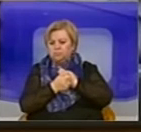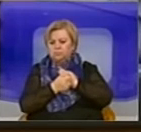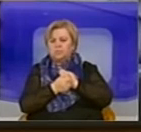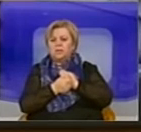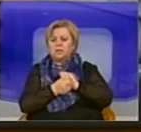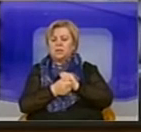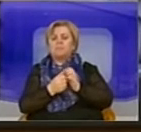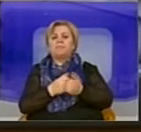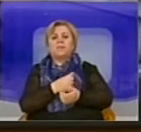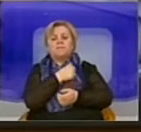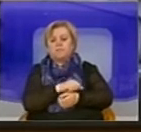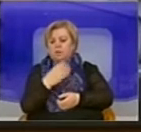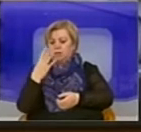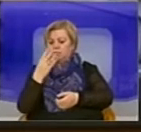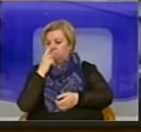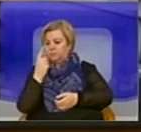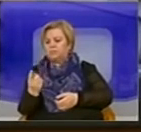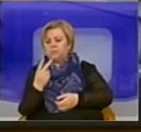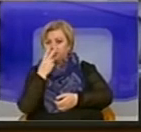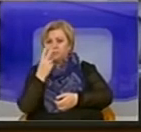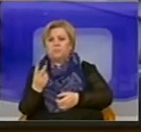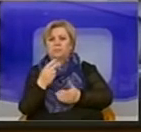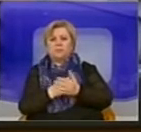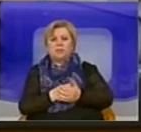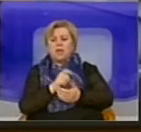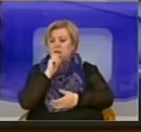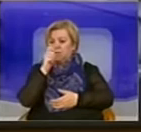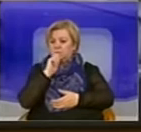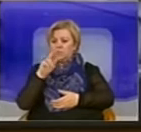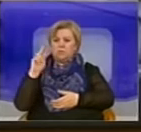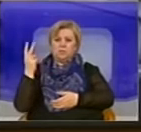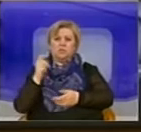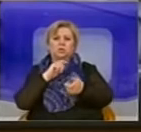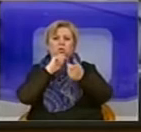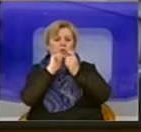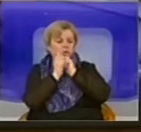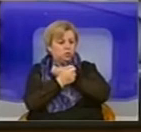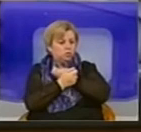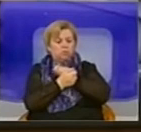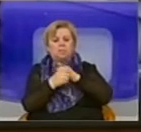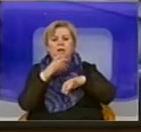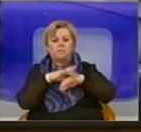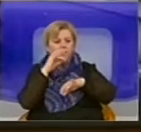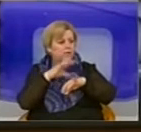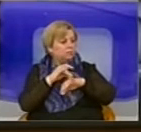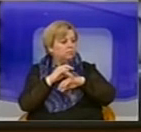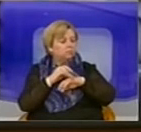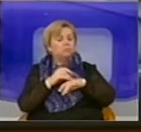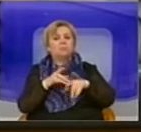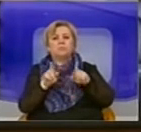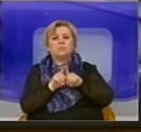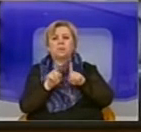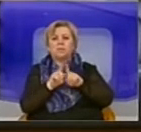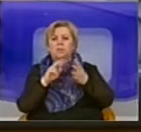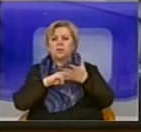mandati. Por ajo që po shohim këto ditë është në intervista të ndryshme ndryshim të vazhdueshëm të prioriteteve që në